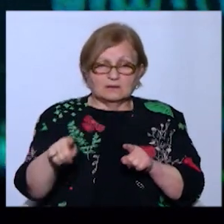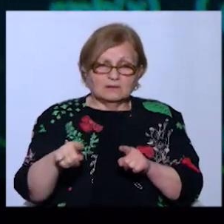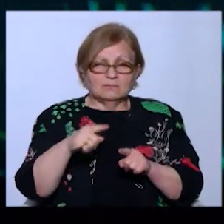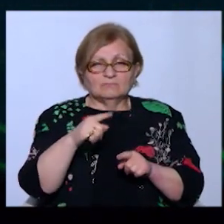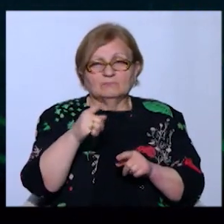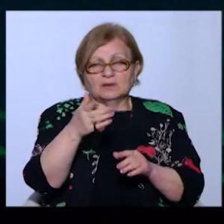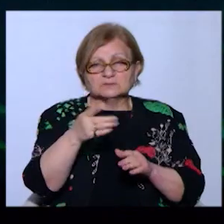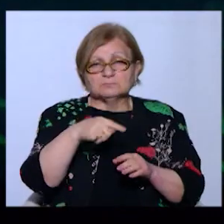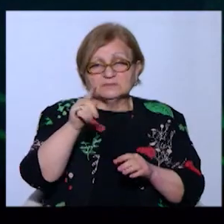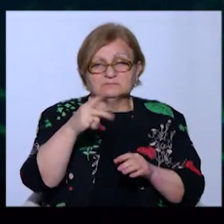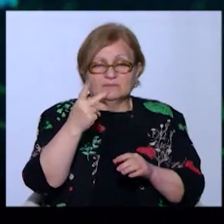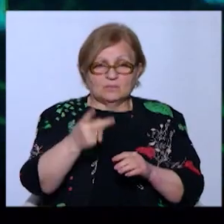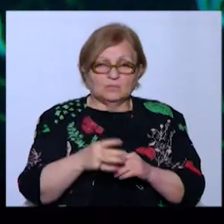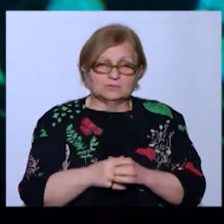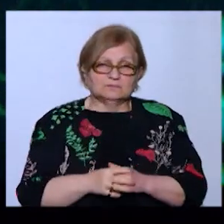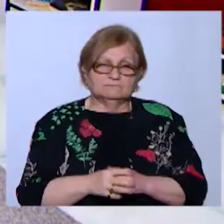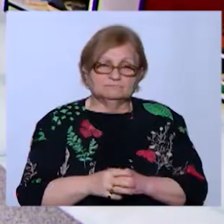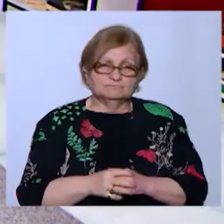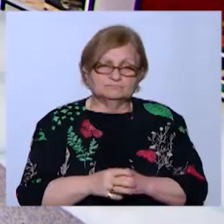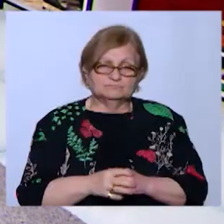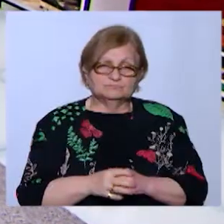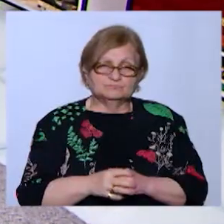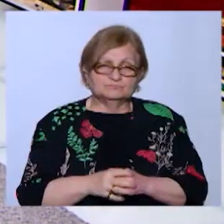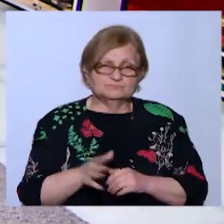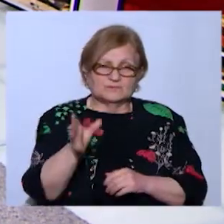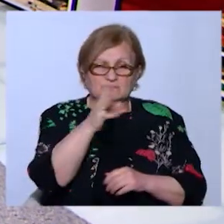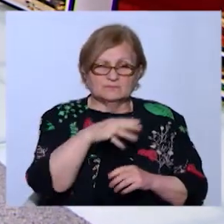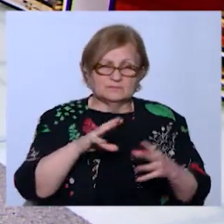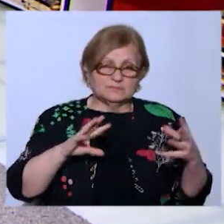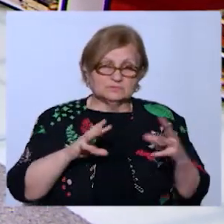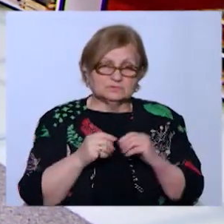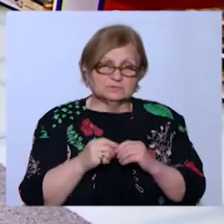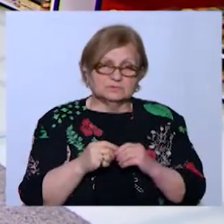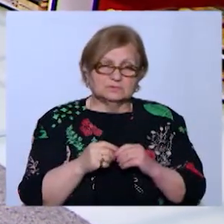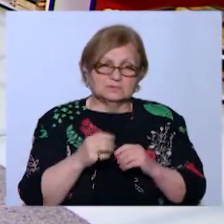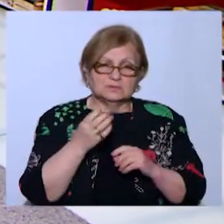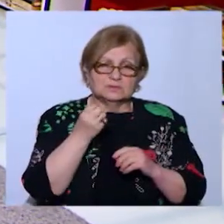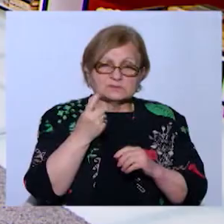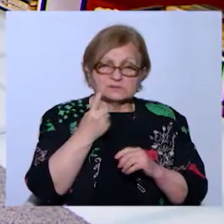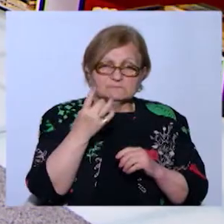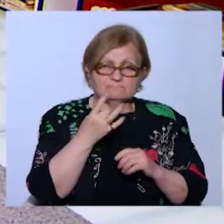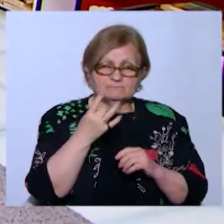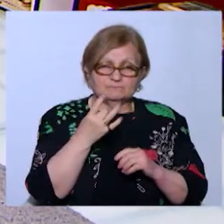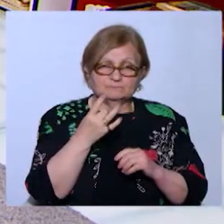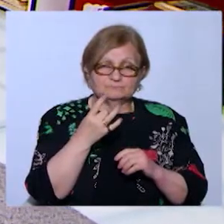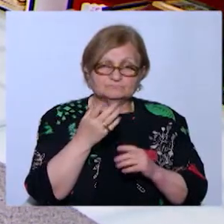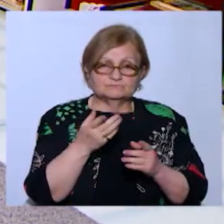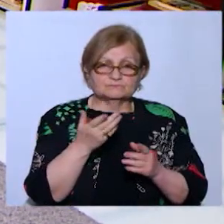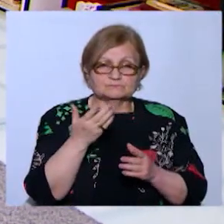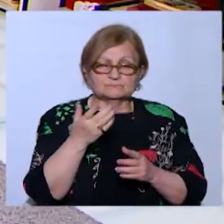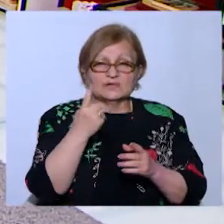2. ახლა მოდით შევაჯამოთ ეს ყველაფერი ერთად და კიდევ ერთხელ გავიაზროთ. ესე იგი თუ ავიღებთ